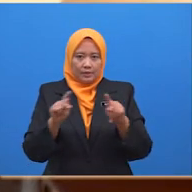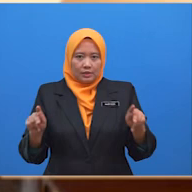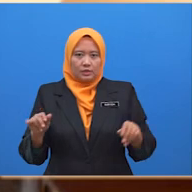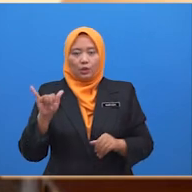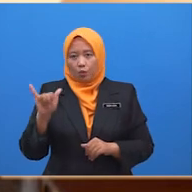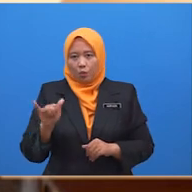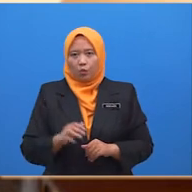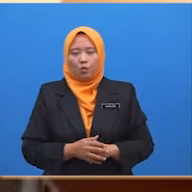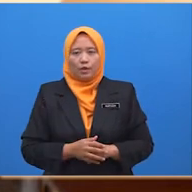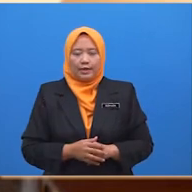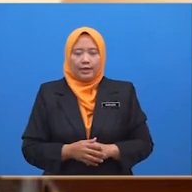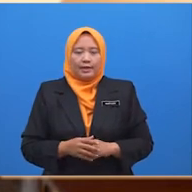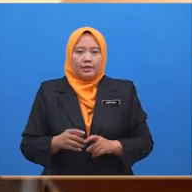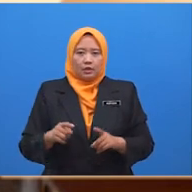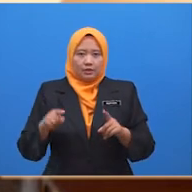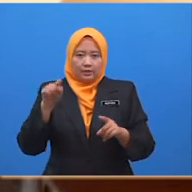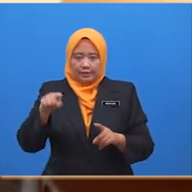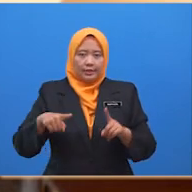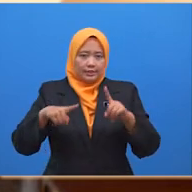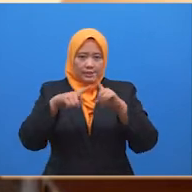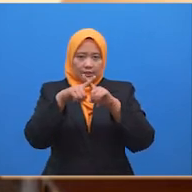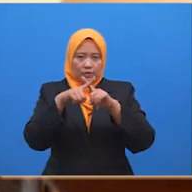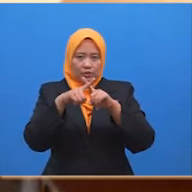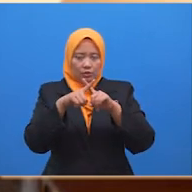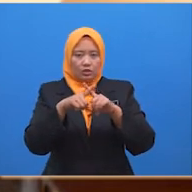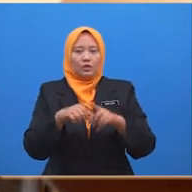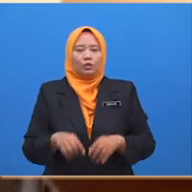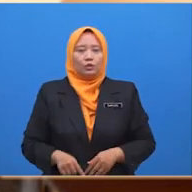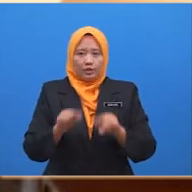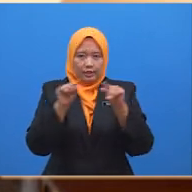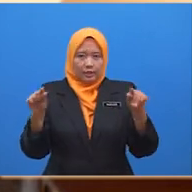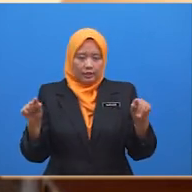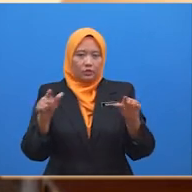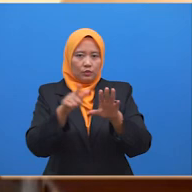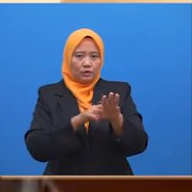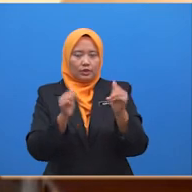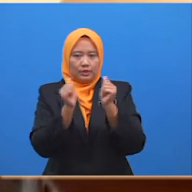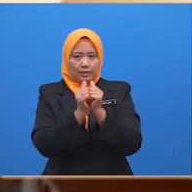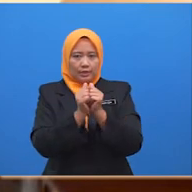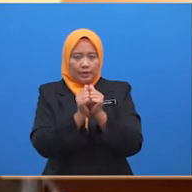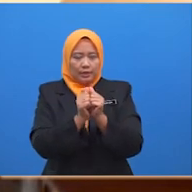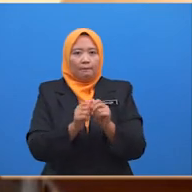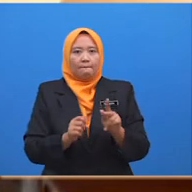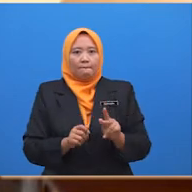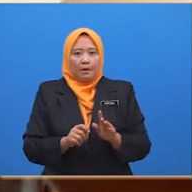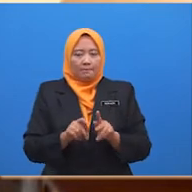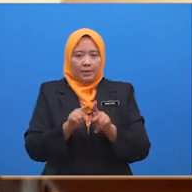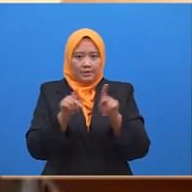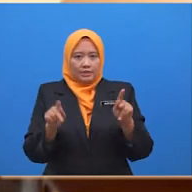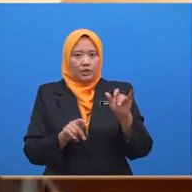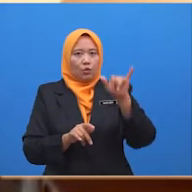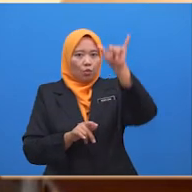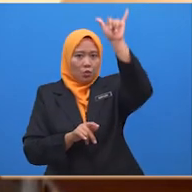Y adalah titik persilangan antara garis lurus dengan paksi Y.